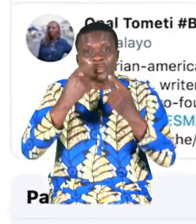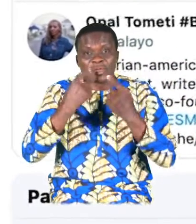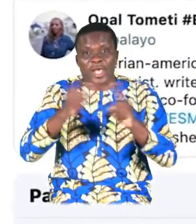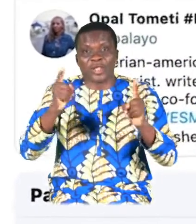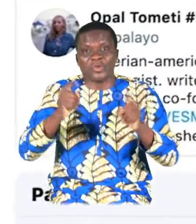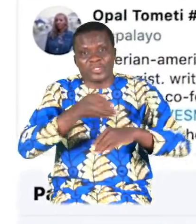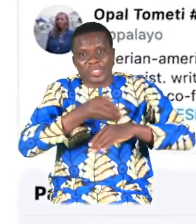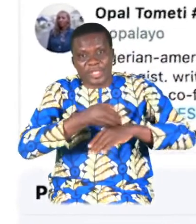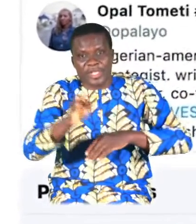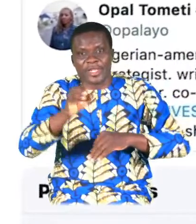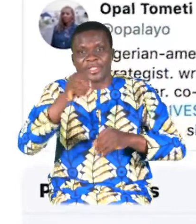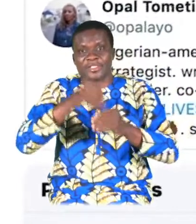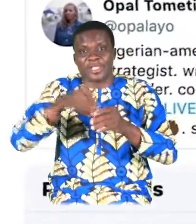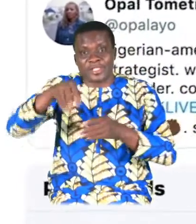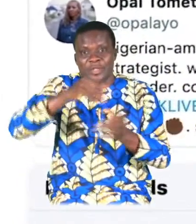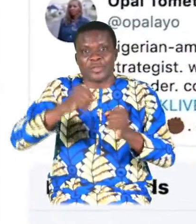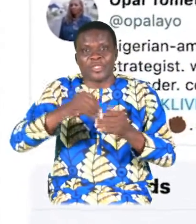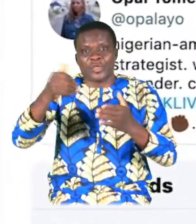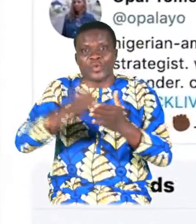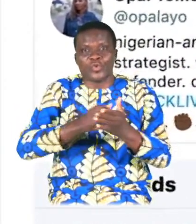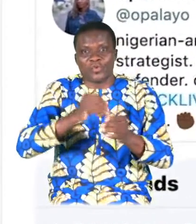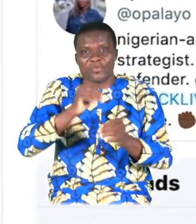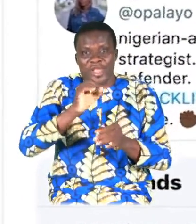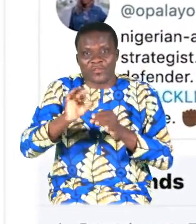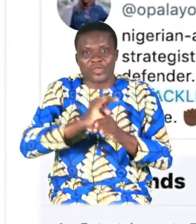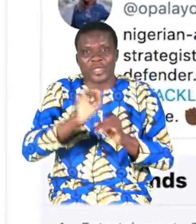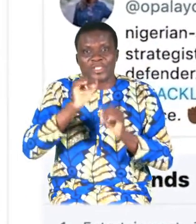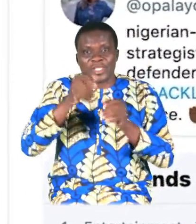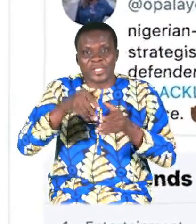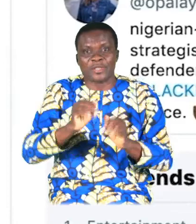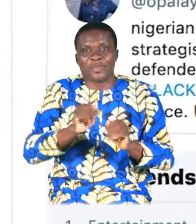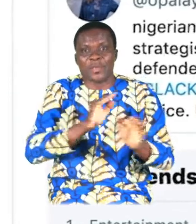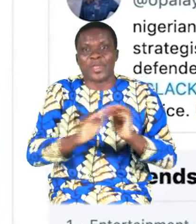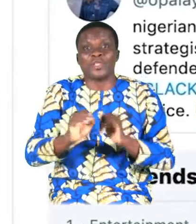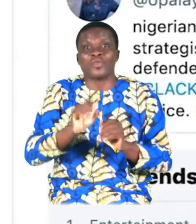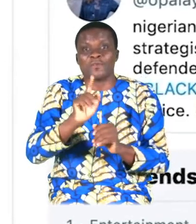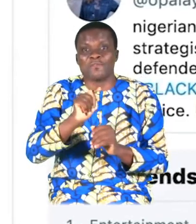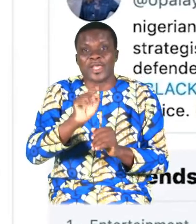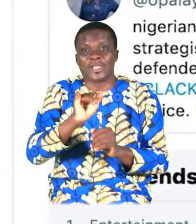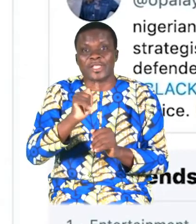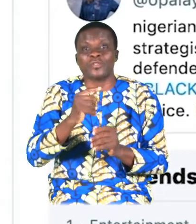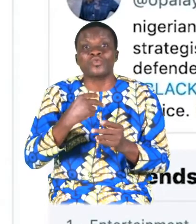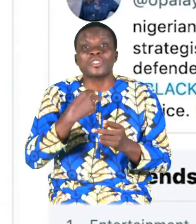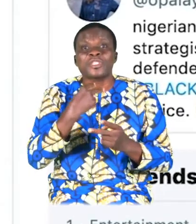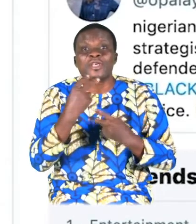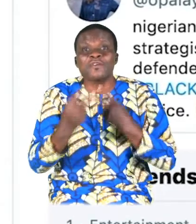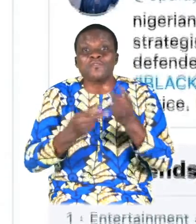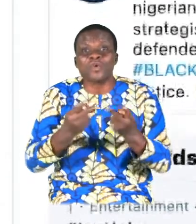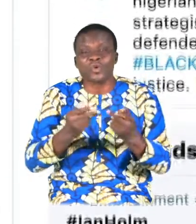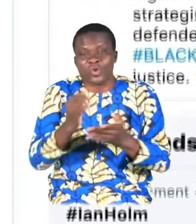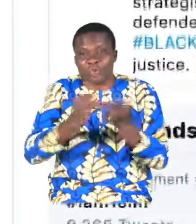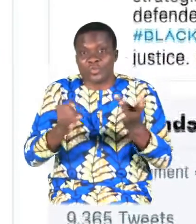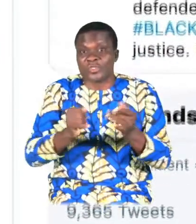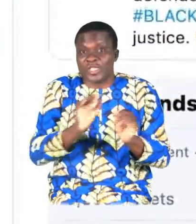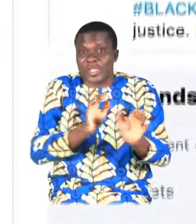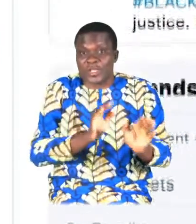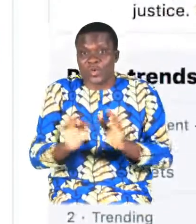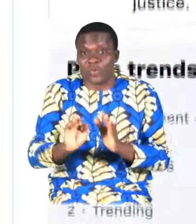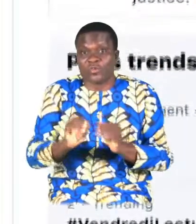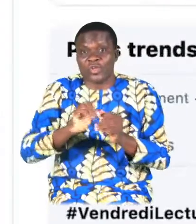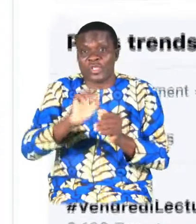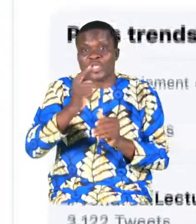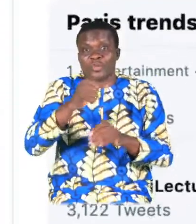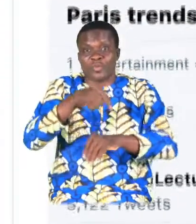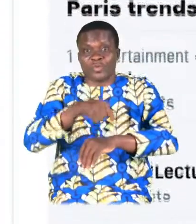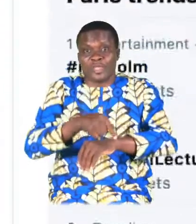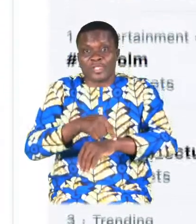et lancé dans la foulée une nouvelle fonctionnalité qui permet de faire des tweets vocaux. Pour certains utilisateurs pilotes, dans un premier